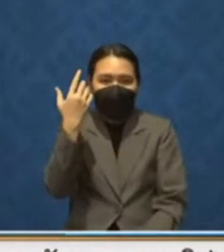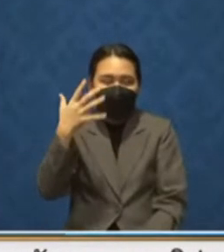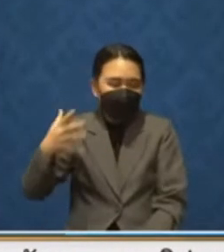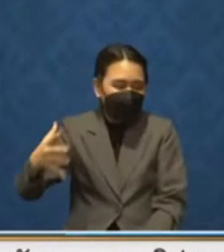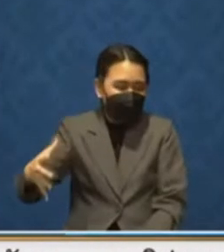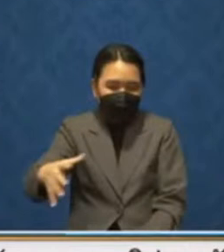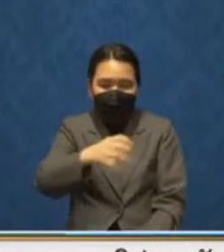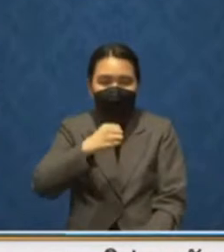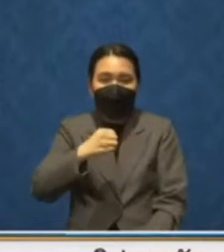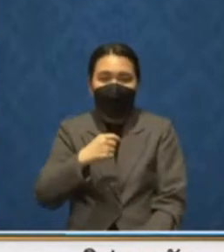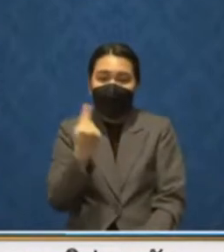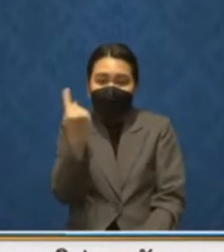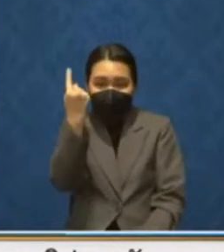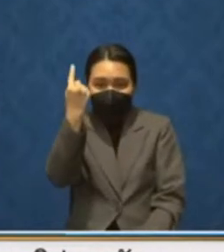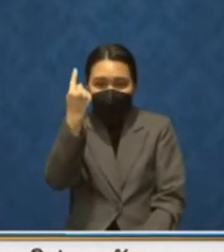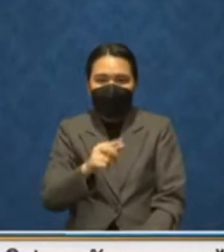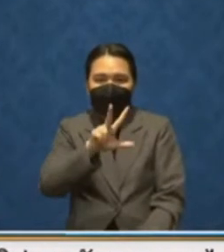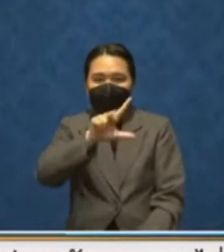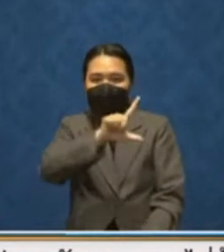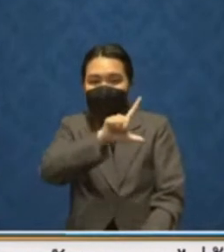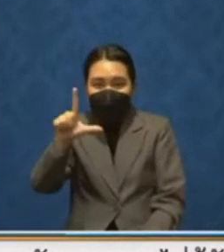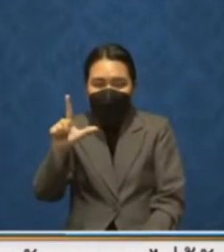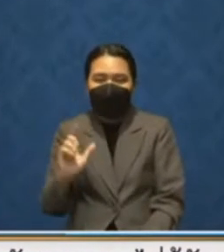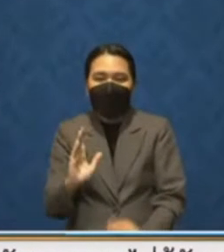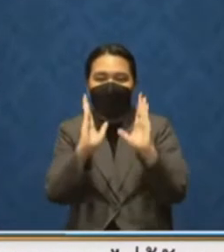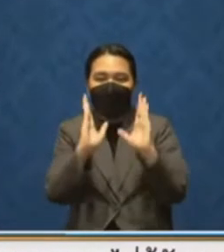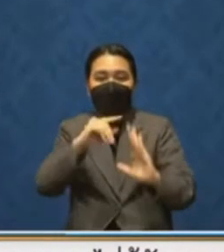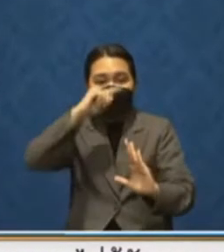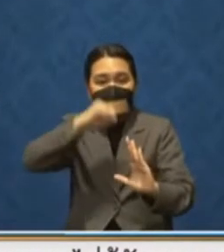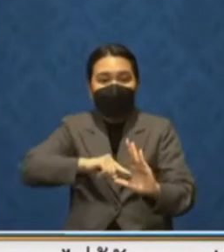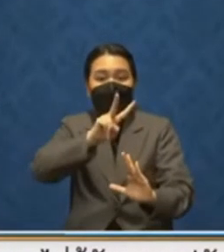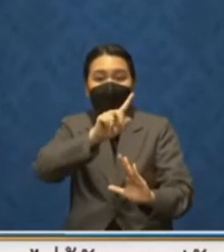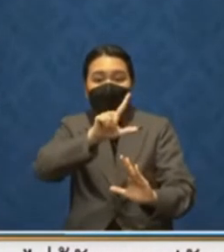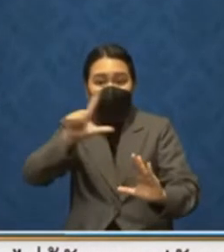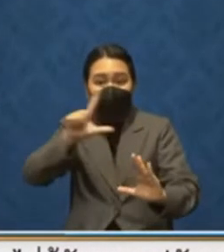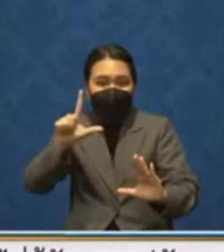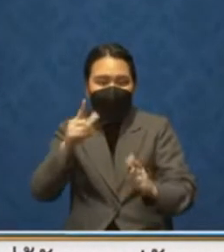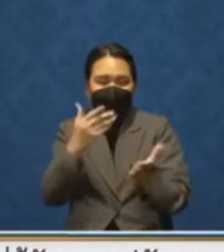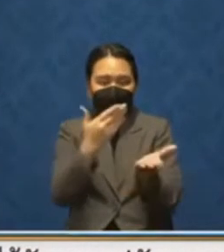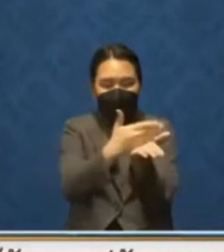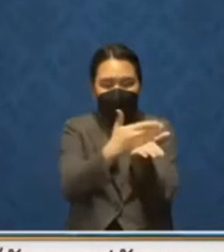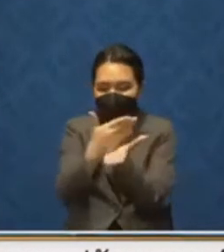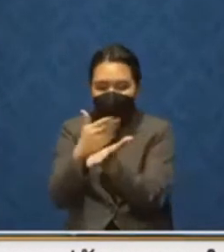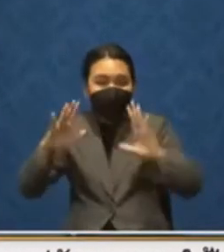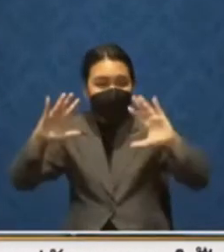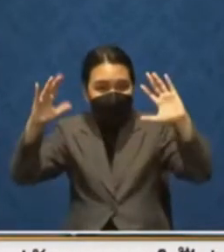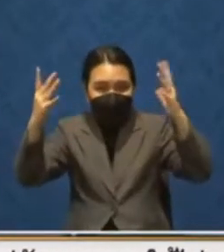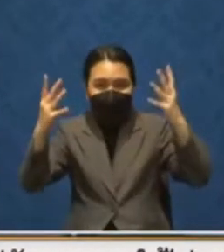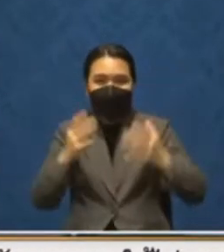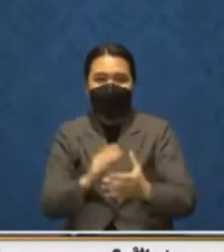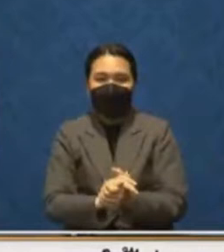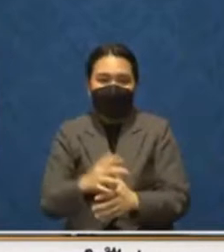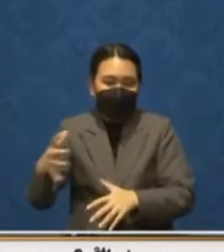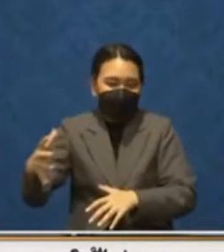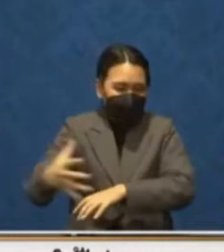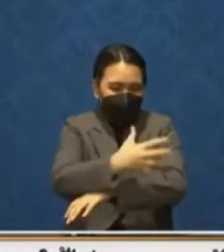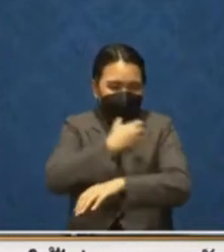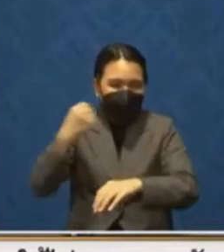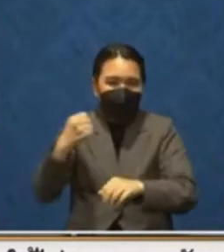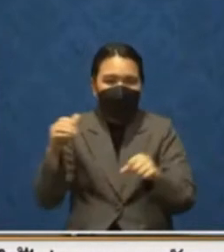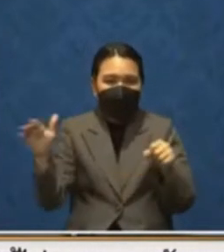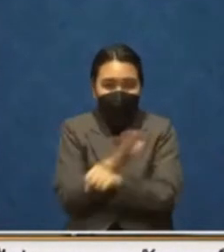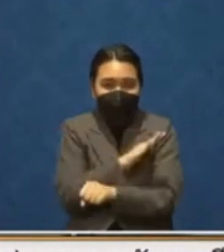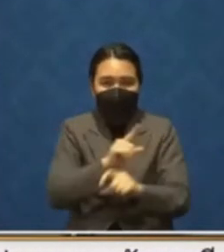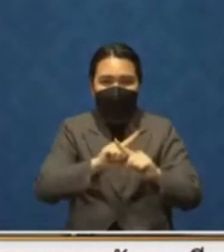3ล้านใช้ 3ล้านในประเทศไทยคนไทยใช้แค่ 2ล้านมึงไม่แบ่งเลยสักร้านหนึ่งมึงไม่แบ่งเลยมึงเอาไปหมดแต่ซื้อ